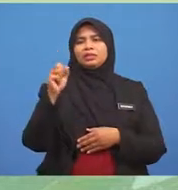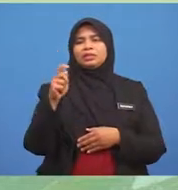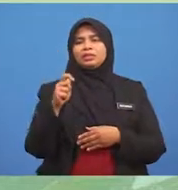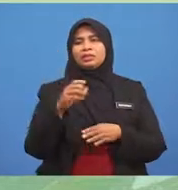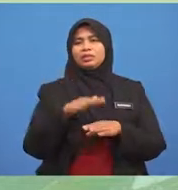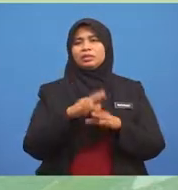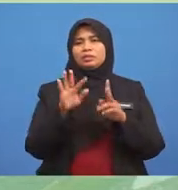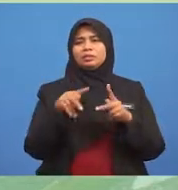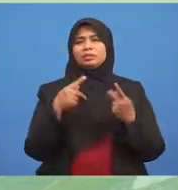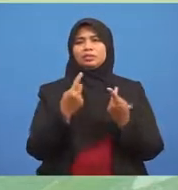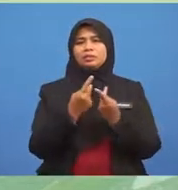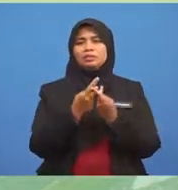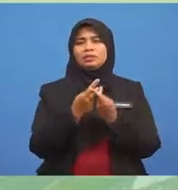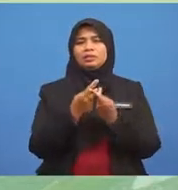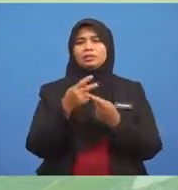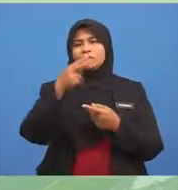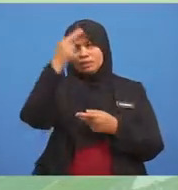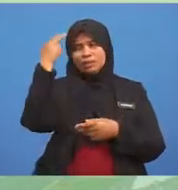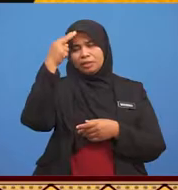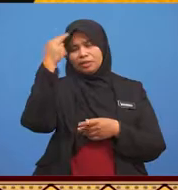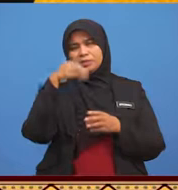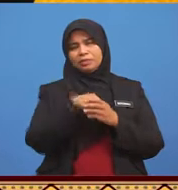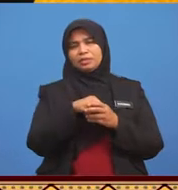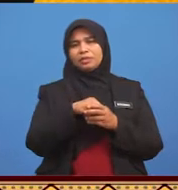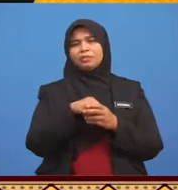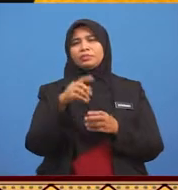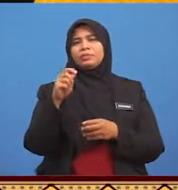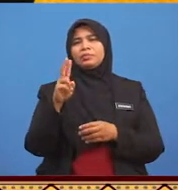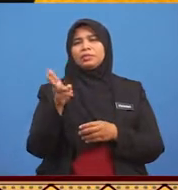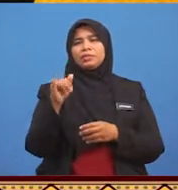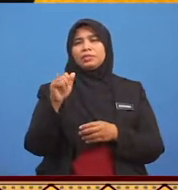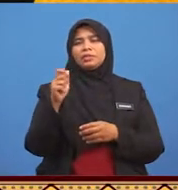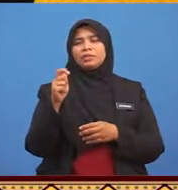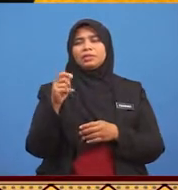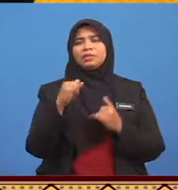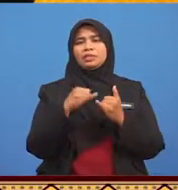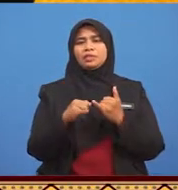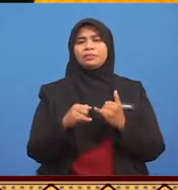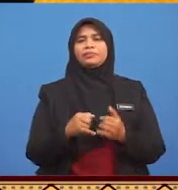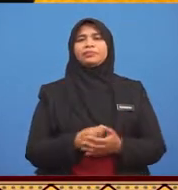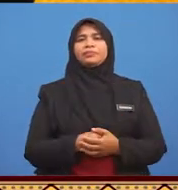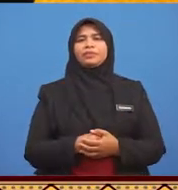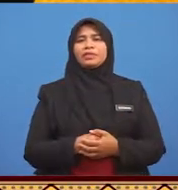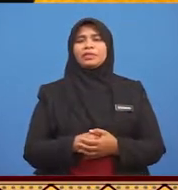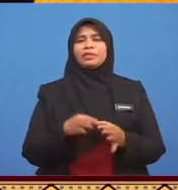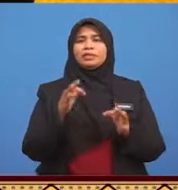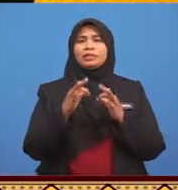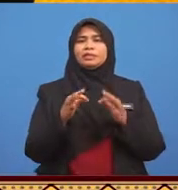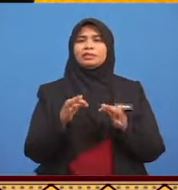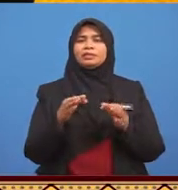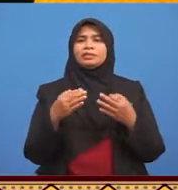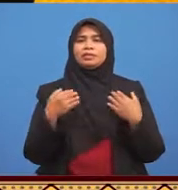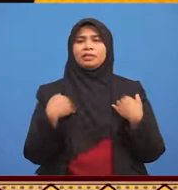Nabi dalam tahiyat akhir. Jika wujud dua keadaan ini semasa kita sedang